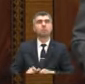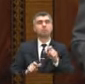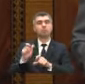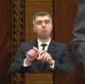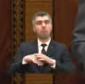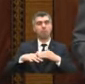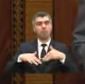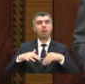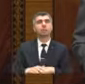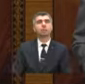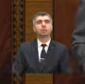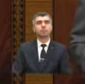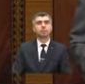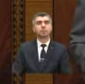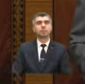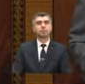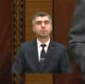النواب المحترمين.